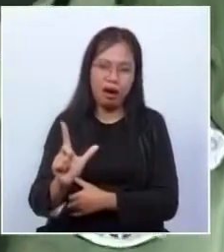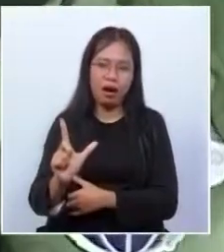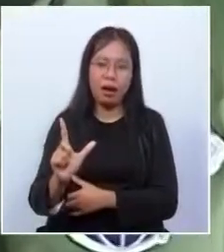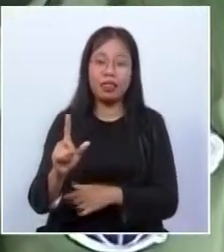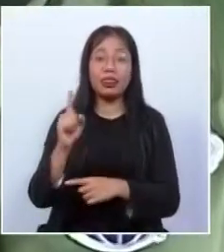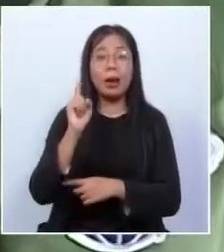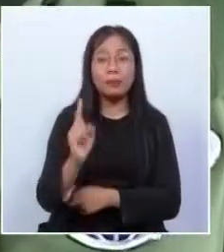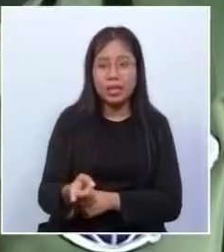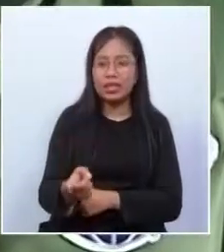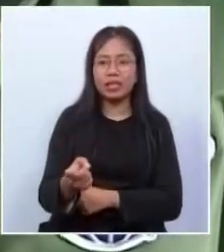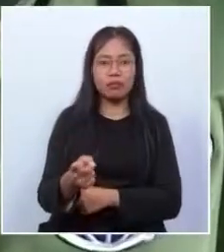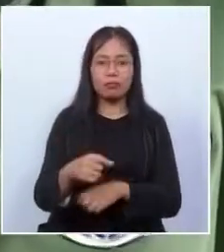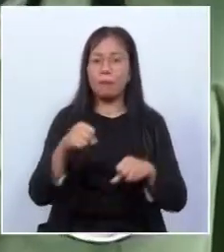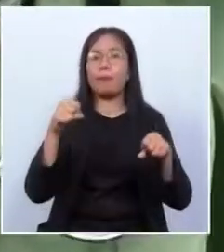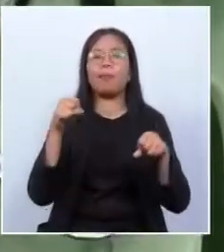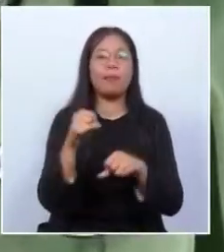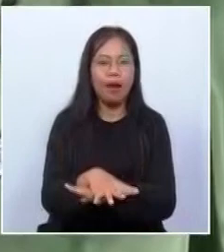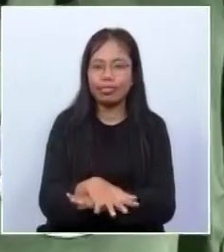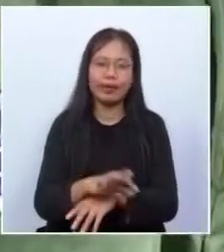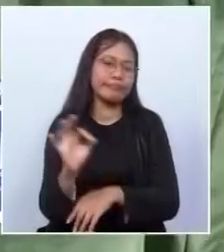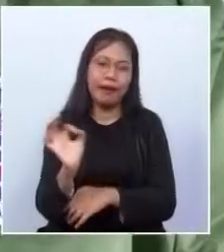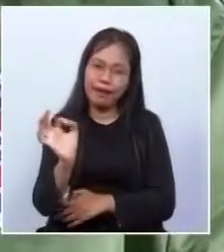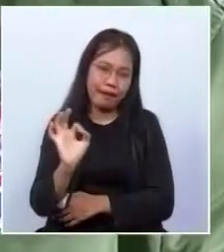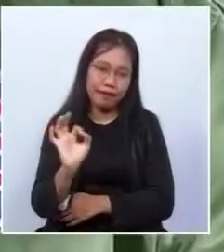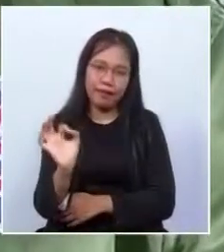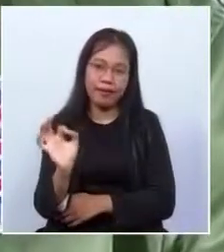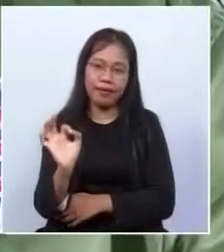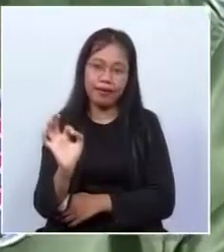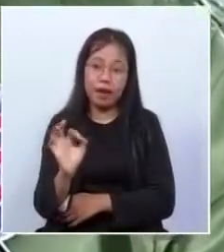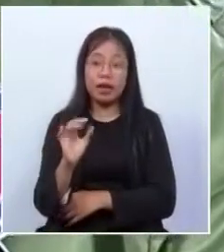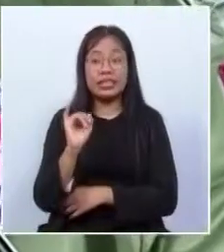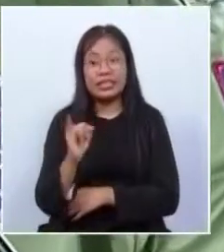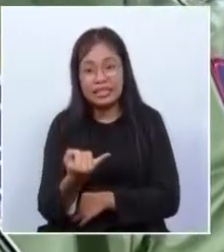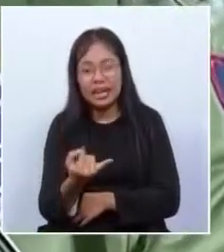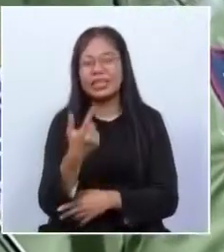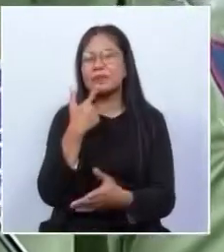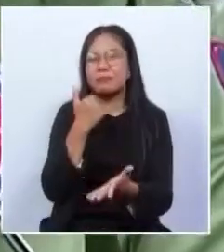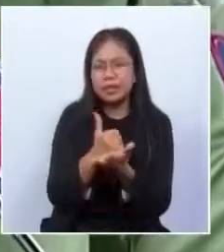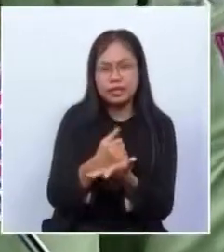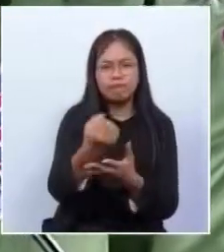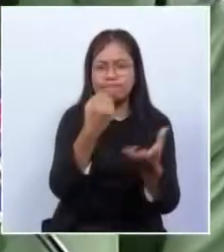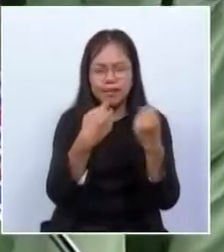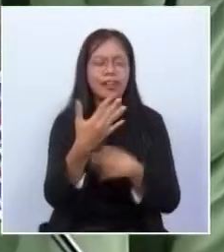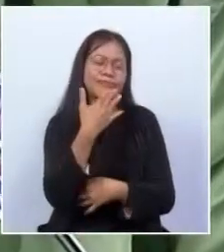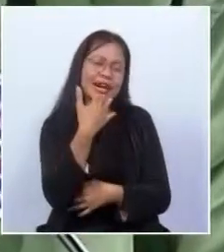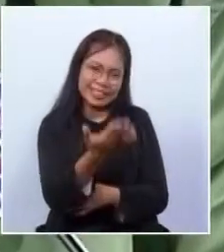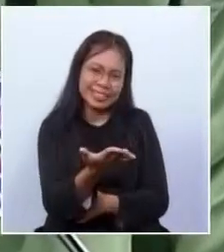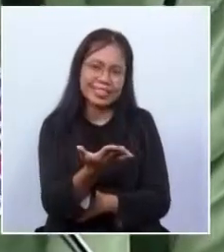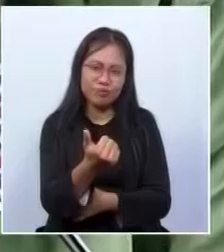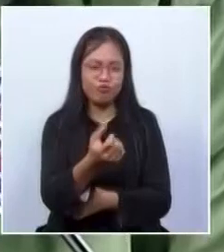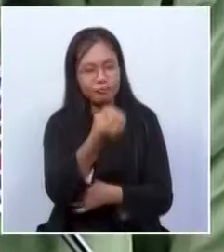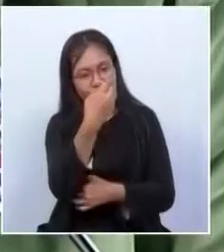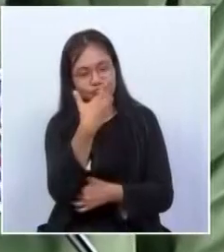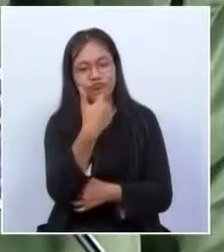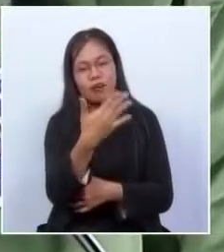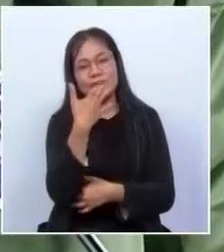apapun pada soal itu maka ini menjadi catatan tapi saya berterima kasih karena Pak prabo menjelaskan itu dan